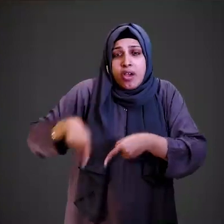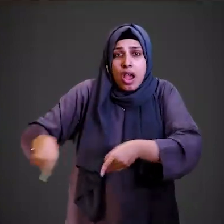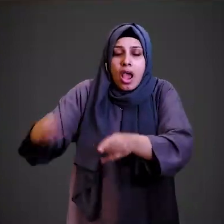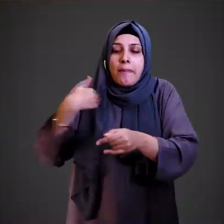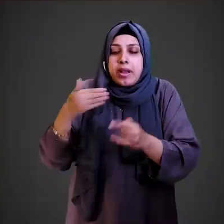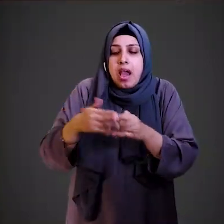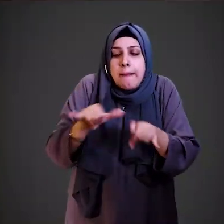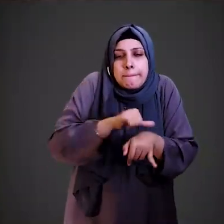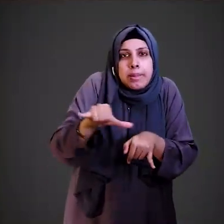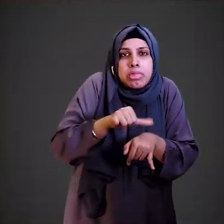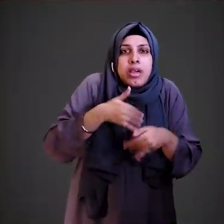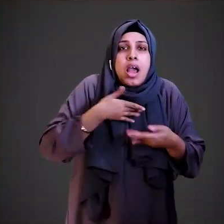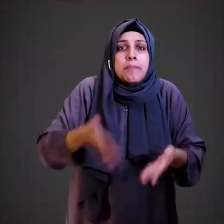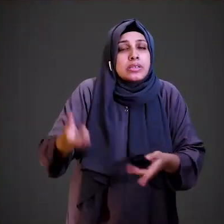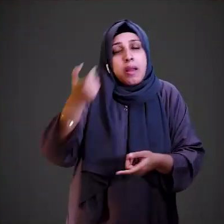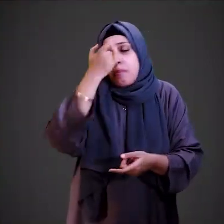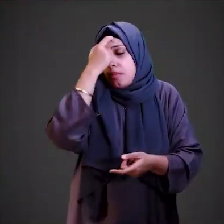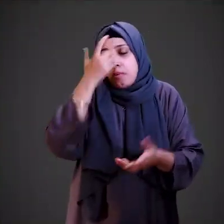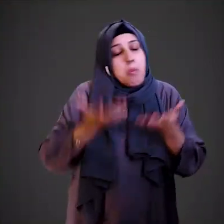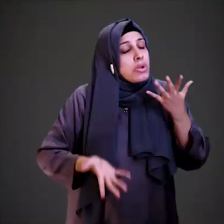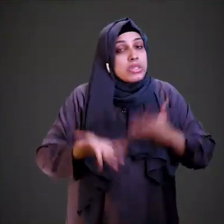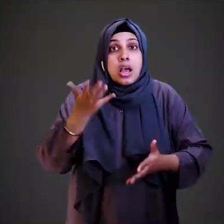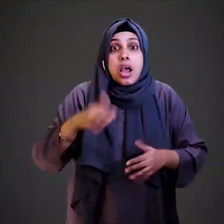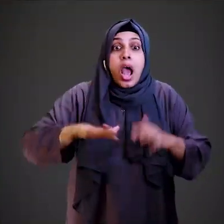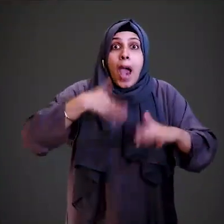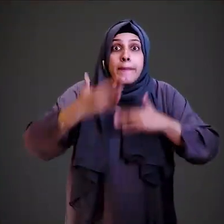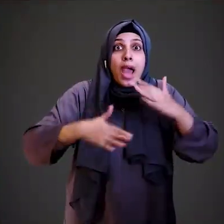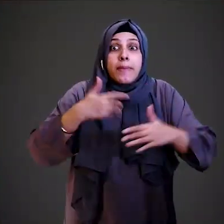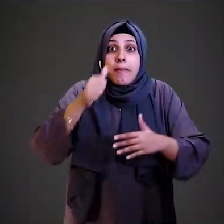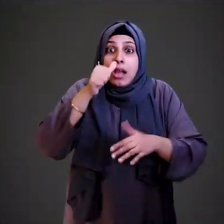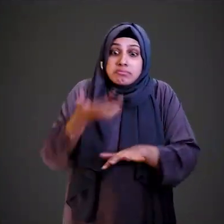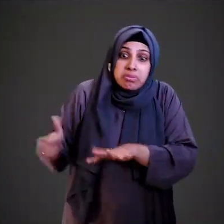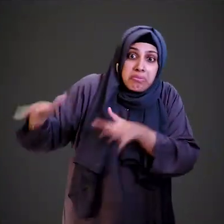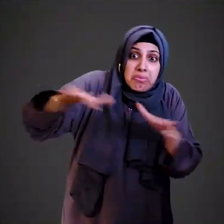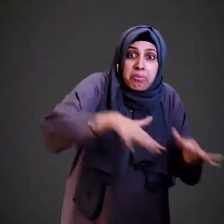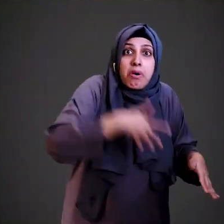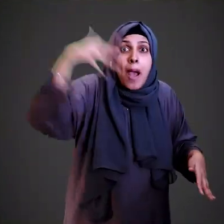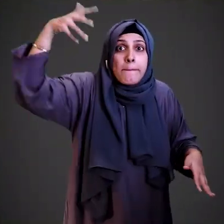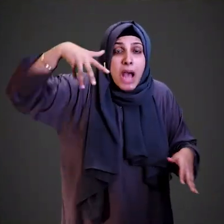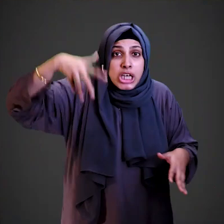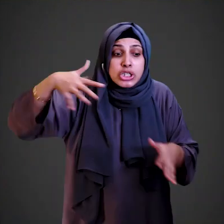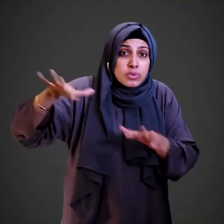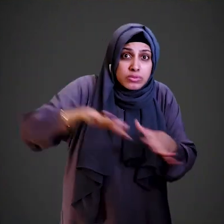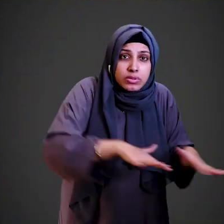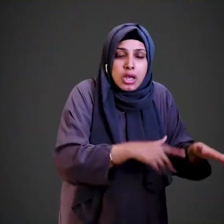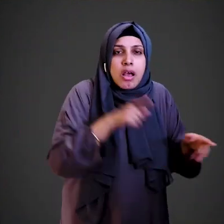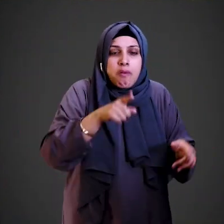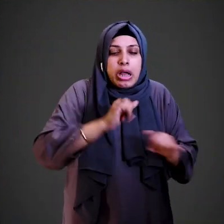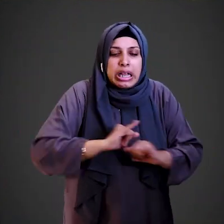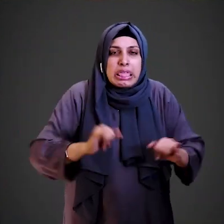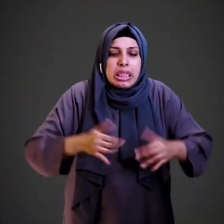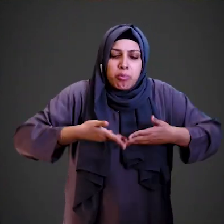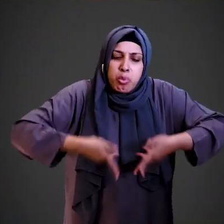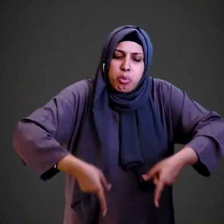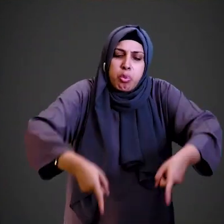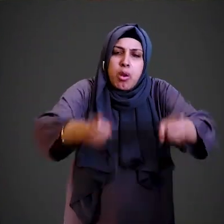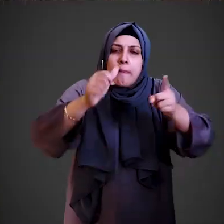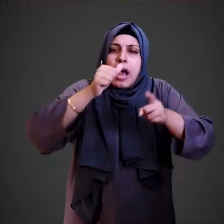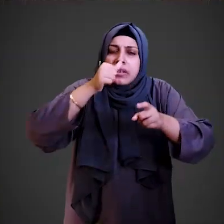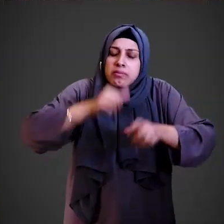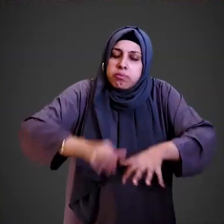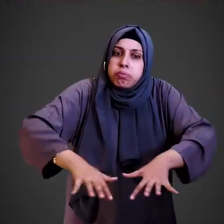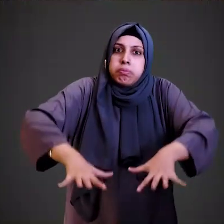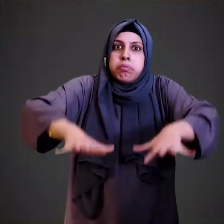हमारा घर है। मुश्किलात तो बस यही है कि जब कभी अगर पानी वगैरह बारिश वगैरह होती है तो नालियाँ जो चढ़ जाती हैं वो है कि गलियों में आ जाती